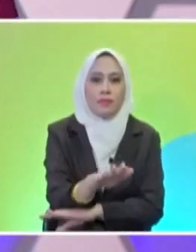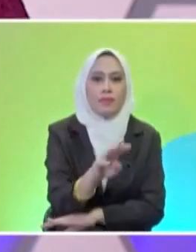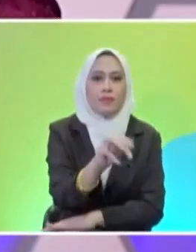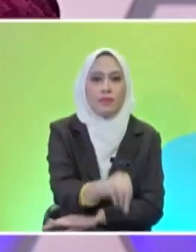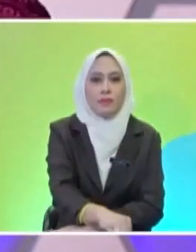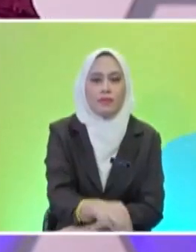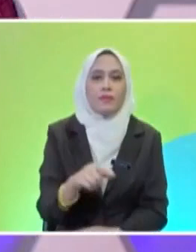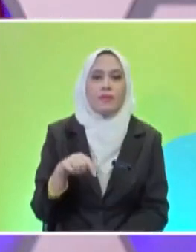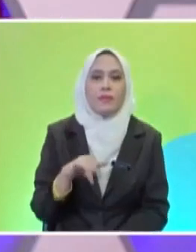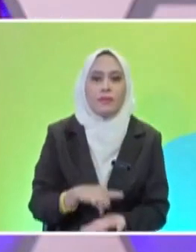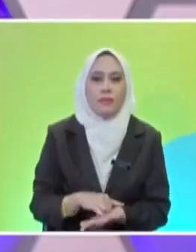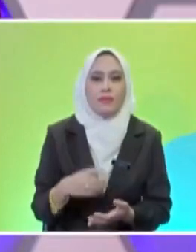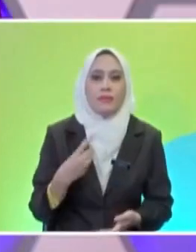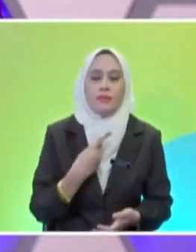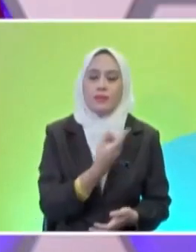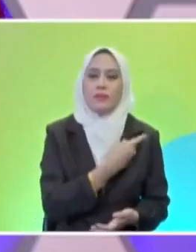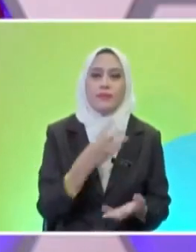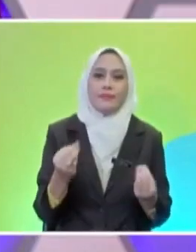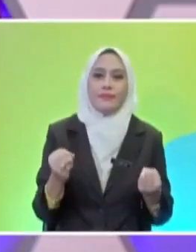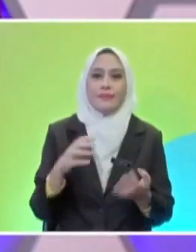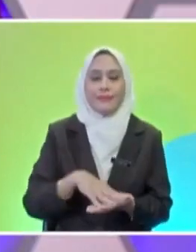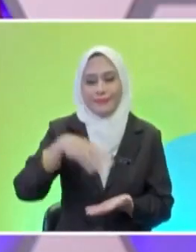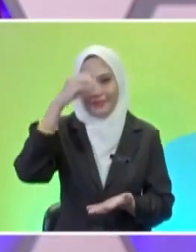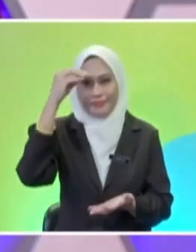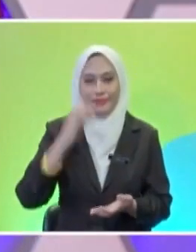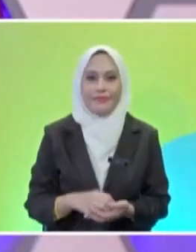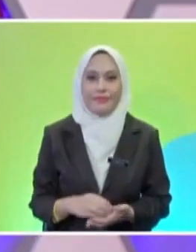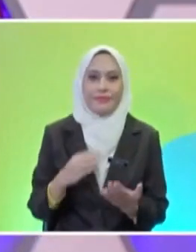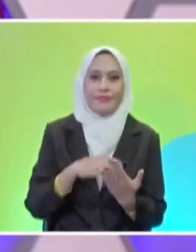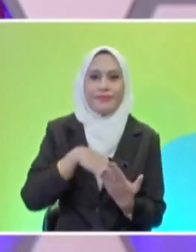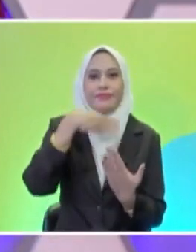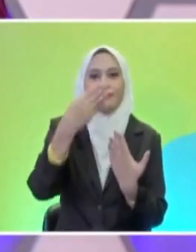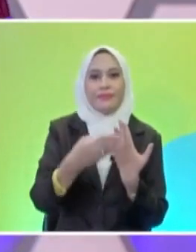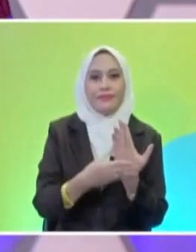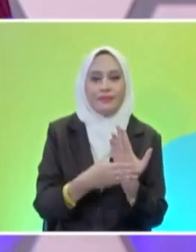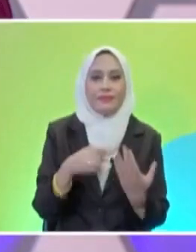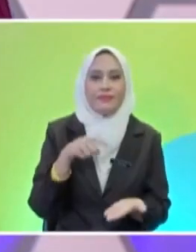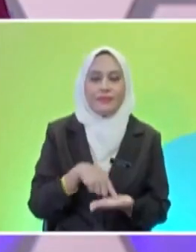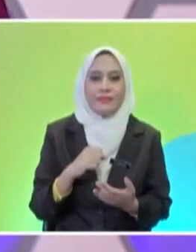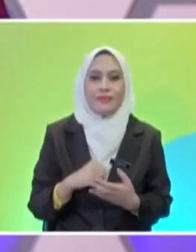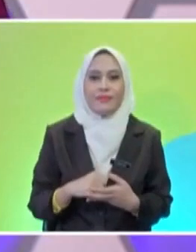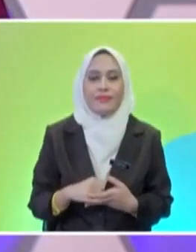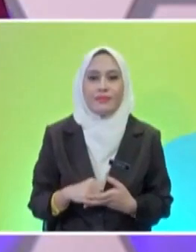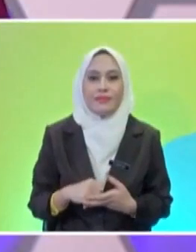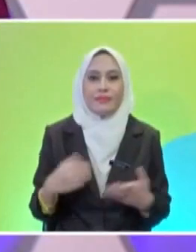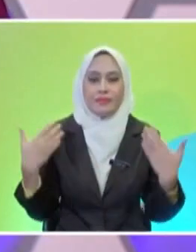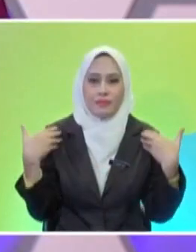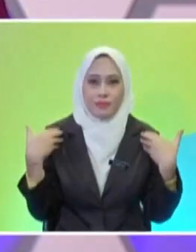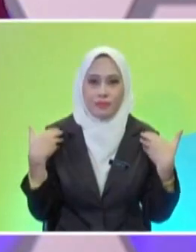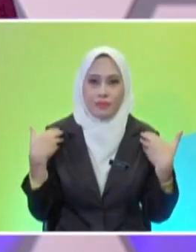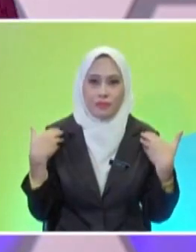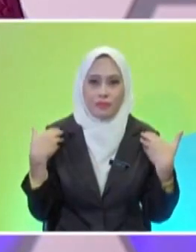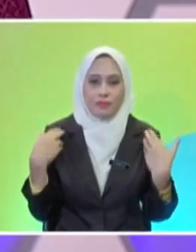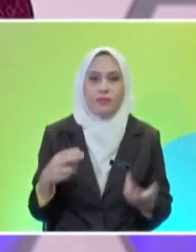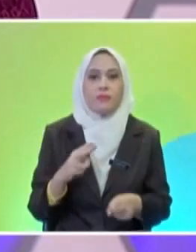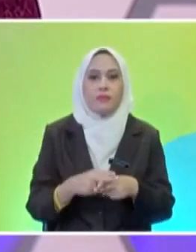belajar. Yang ni pula dekat depan cikgu ni ada kalender ni. Dekat kalender ni kan, tahu-tahu ada nama-nama